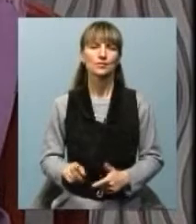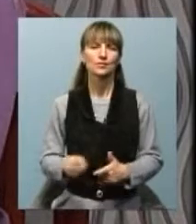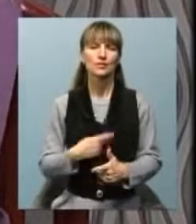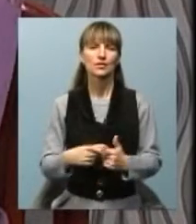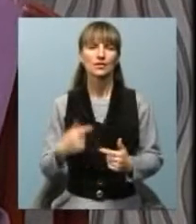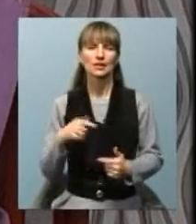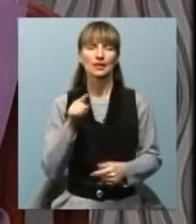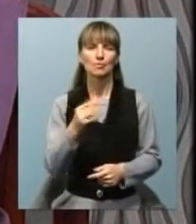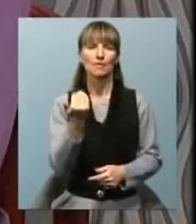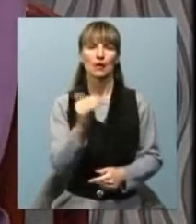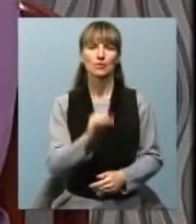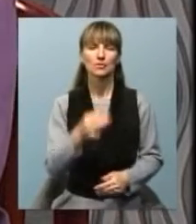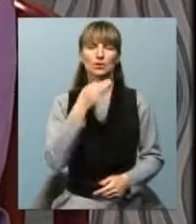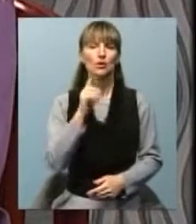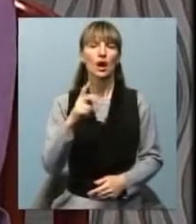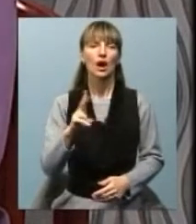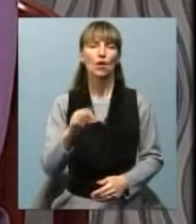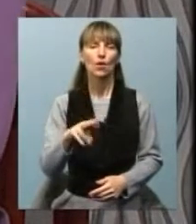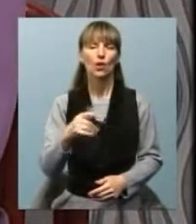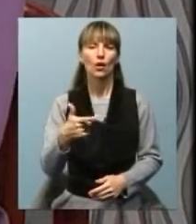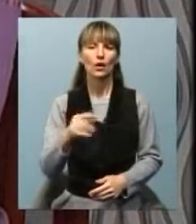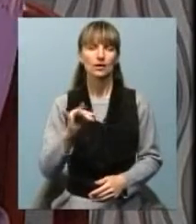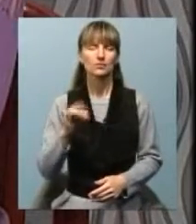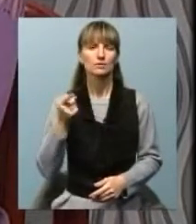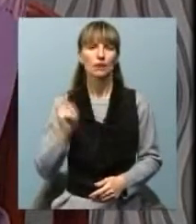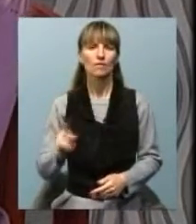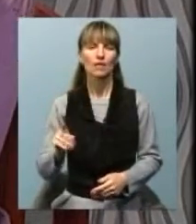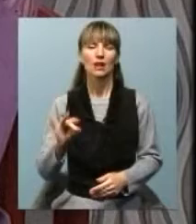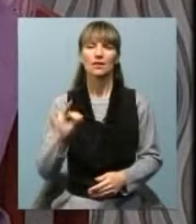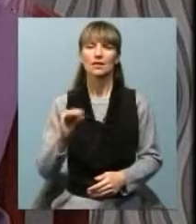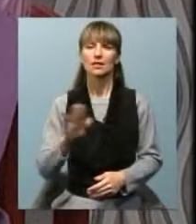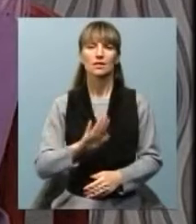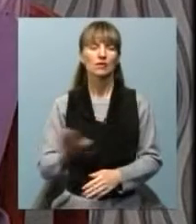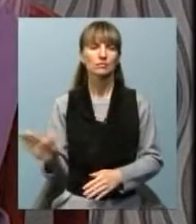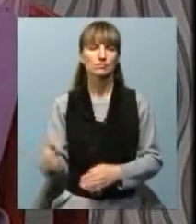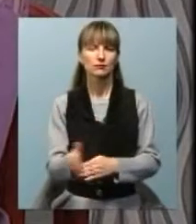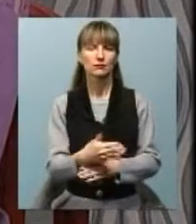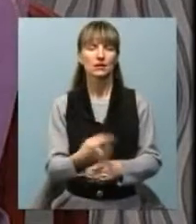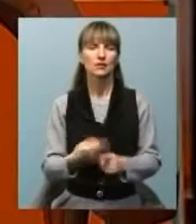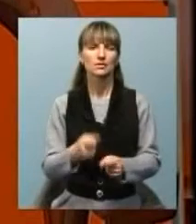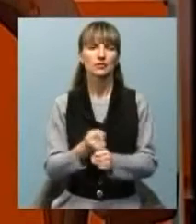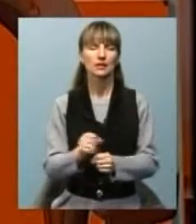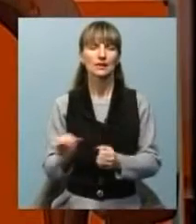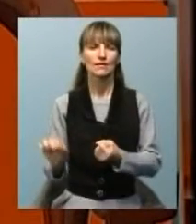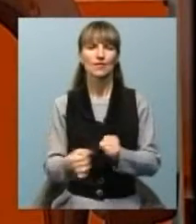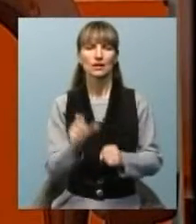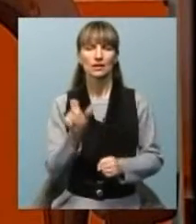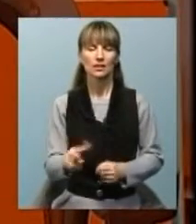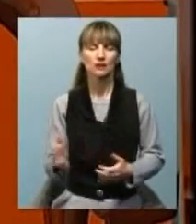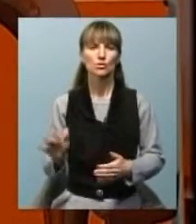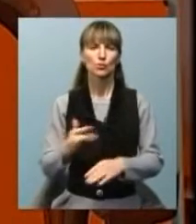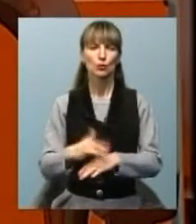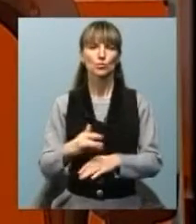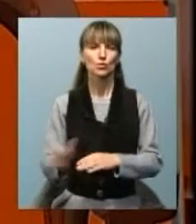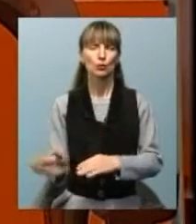я тобі і вам, малята, скажу, що екологи насправді вони не прибирають сміття, ну цим займаються двірники або інші люди, котрі прибирають сміття